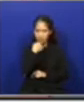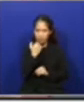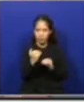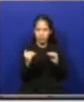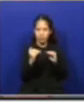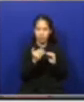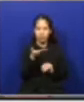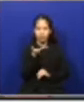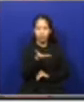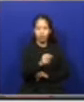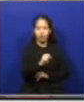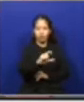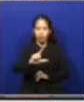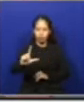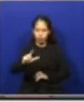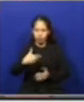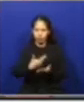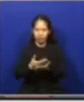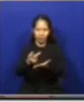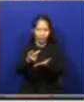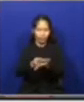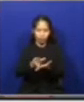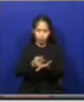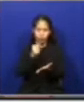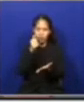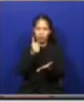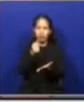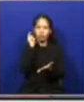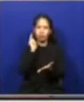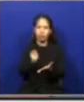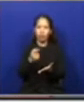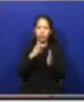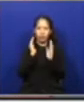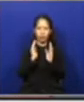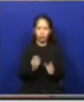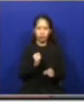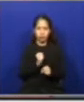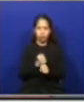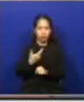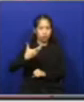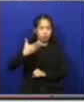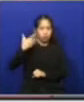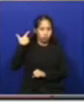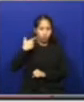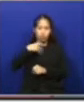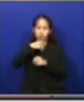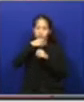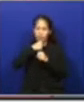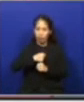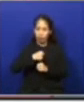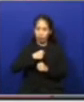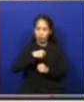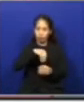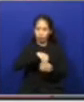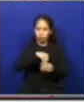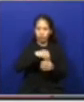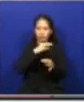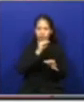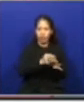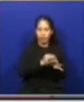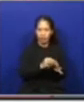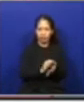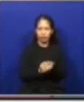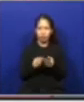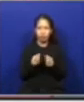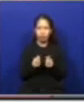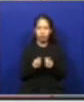นหรือเงินกู้สภาพคล่องอันนี้ได้จะต้องเป็นลูกค้าสินเชื่อเก่าของธนาคารอยู่แล้วตัวเลขที่แ